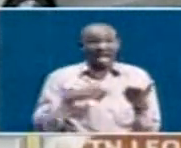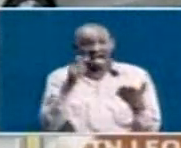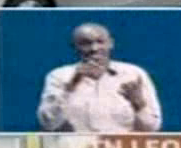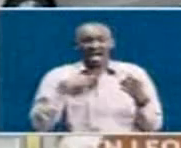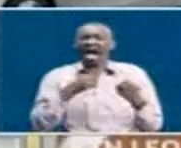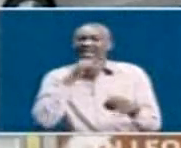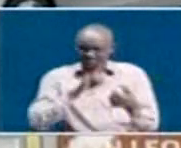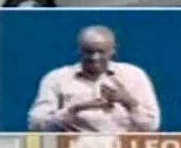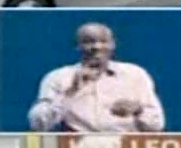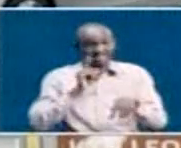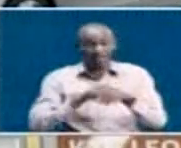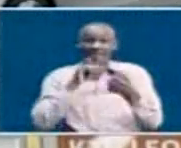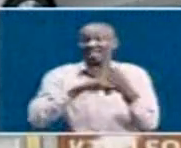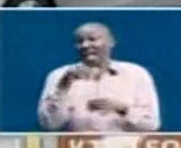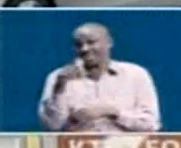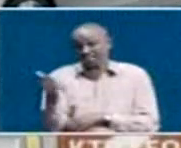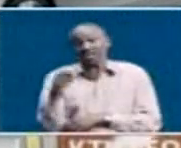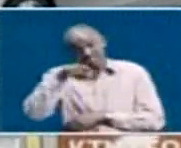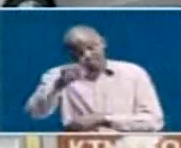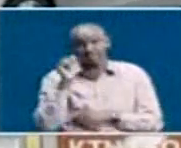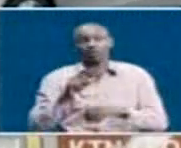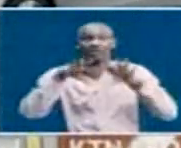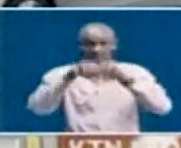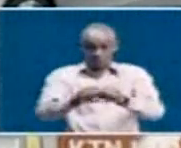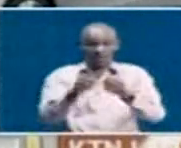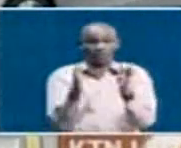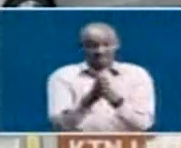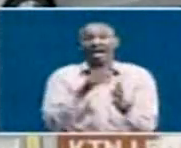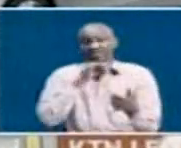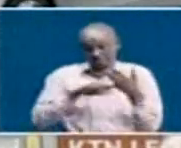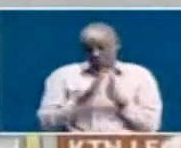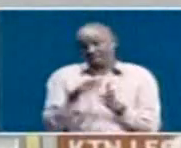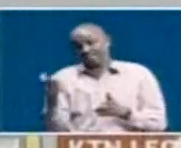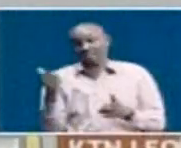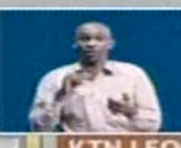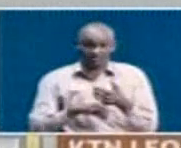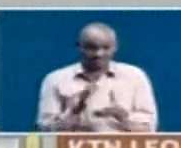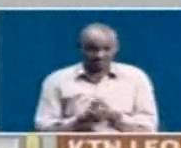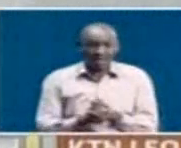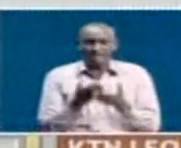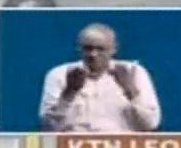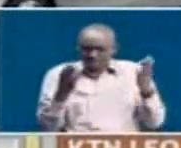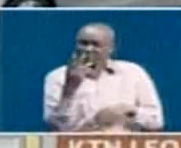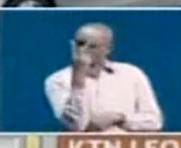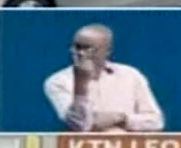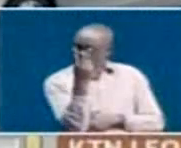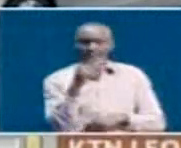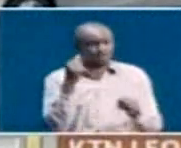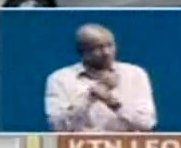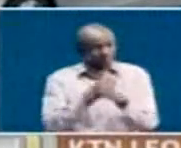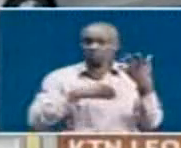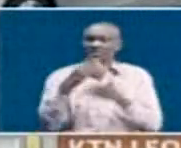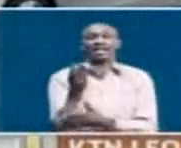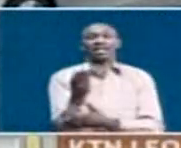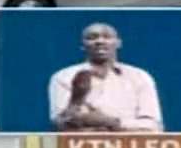mume baada ya kuoa wake wengine ndio inaweza kumilikiwa na mume huyo na wake wengine. Mali ya wawili katika ndoa haiwezi